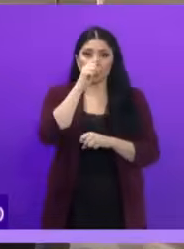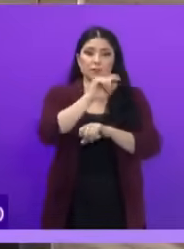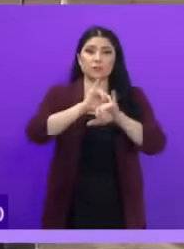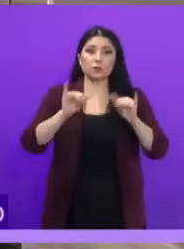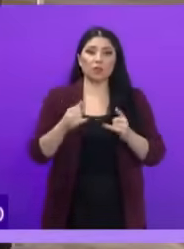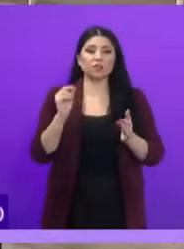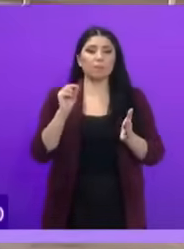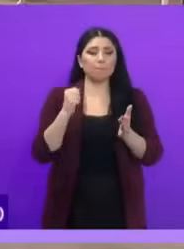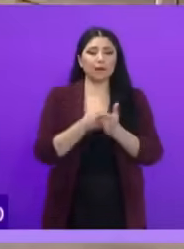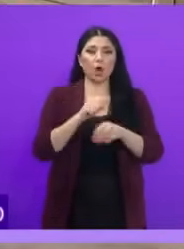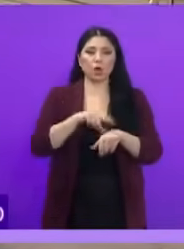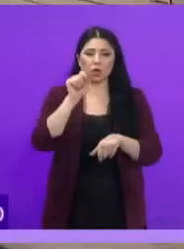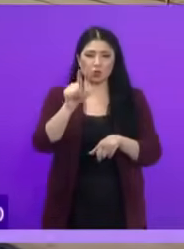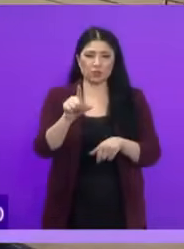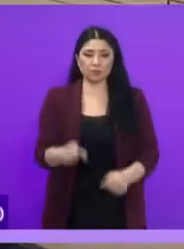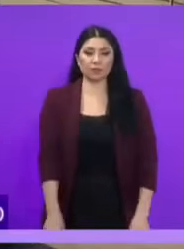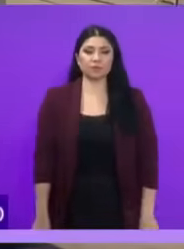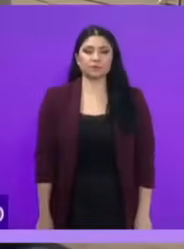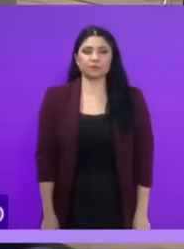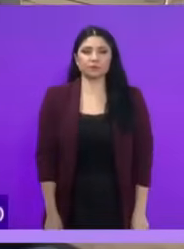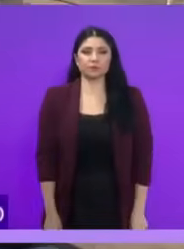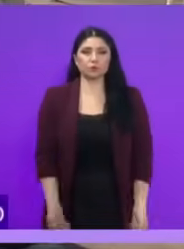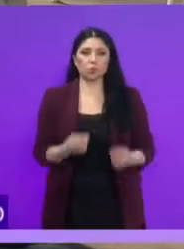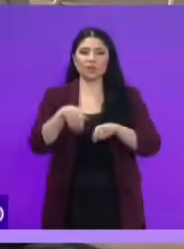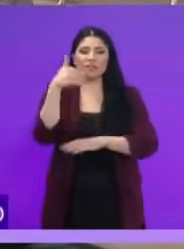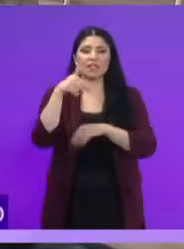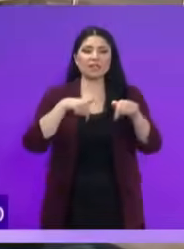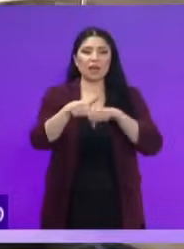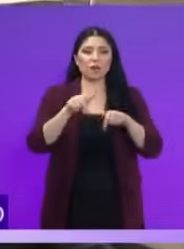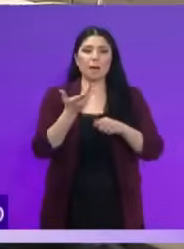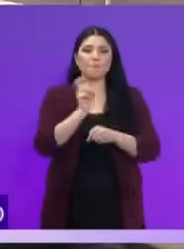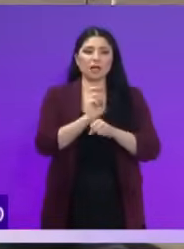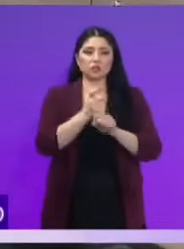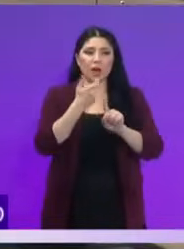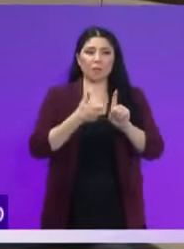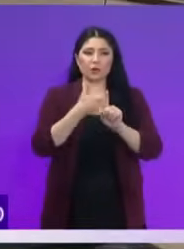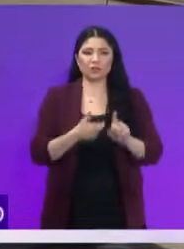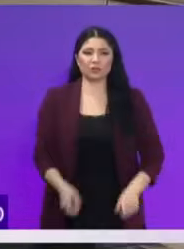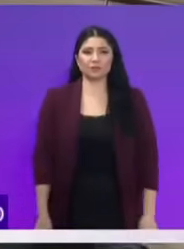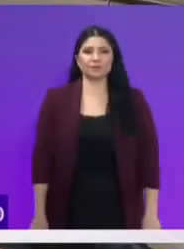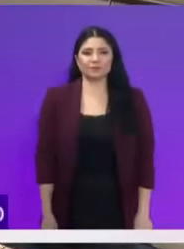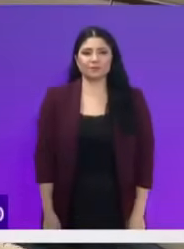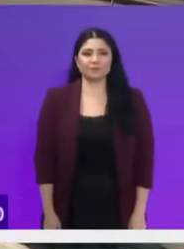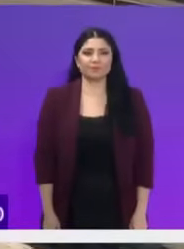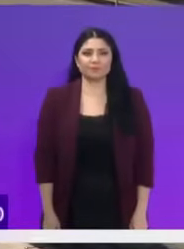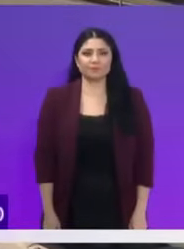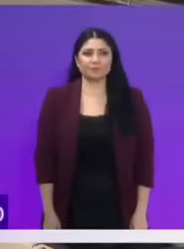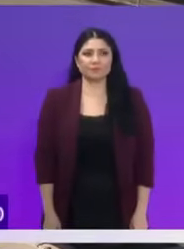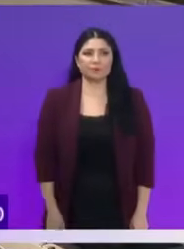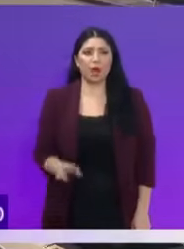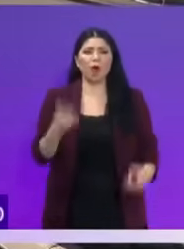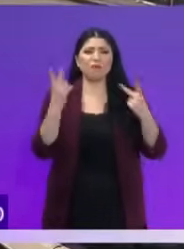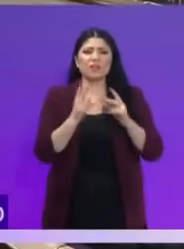la ora 12. Practic, toți transportatorii care participă la protest în acest moment se deplasează cu